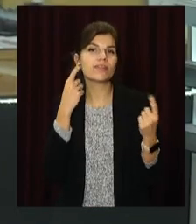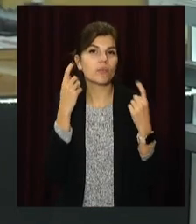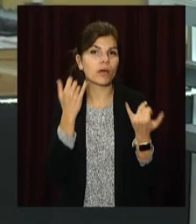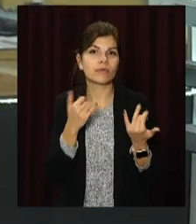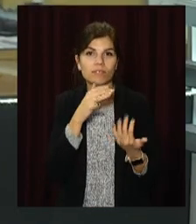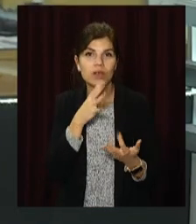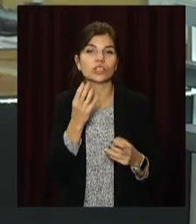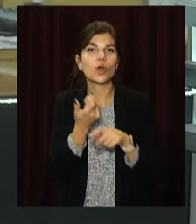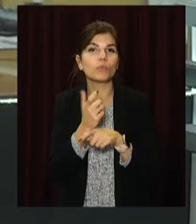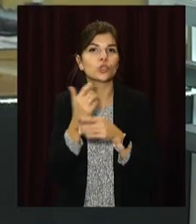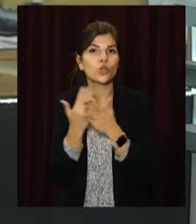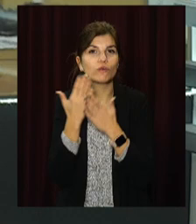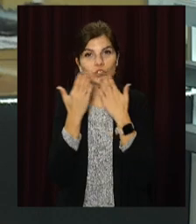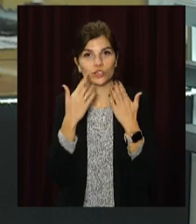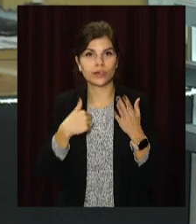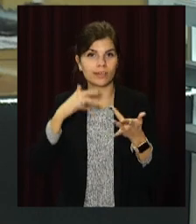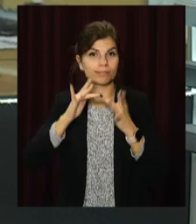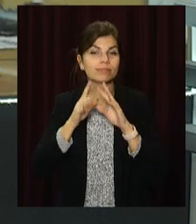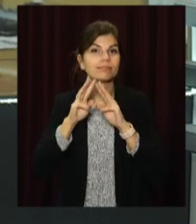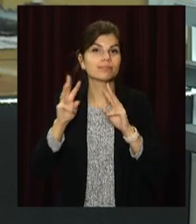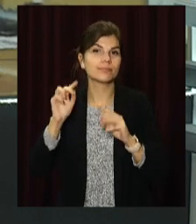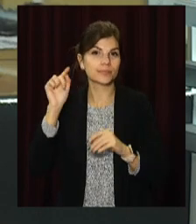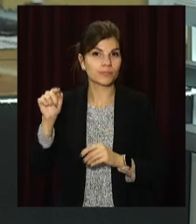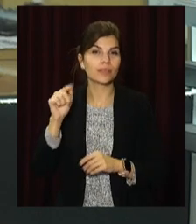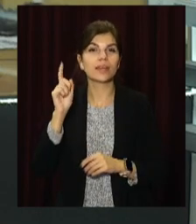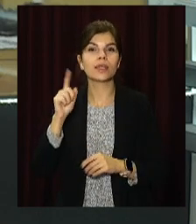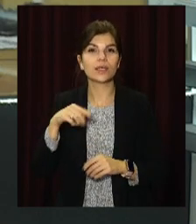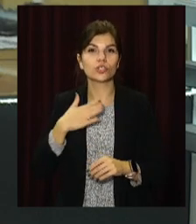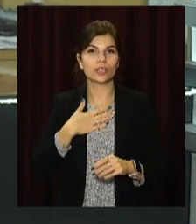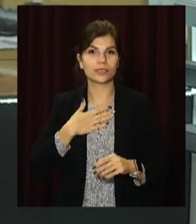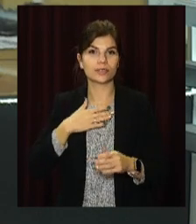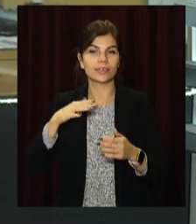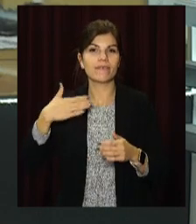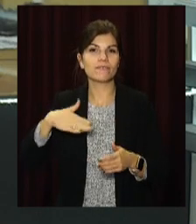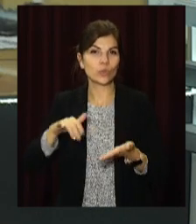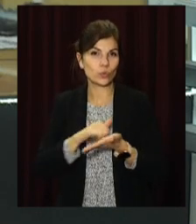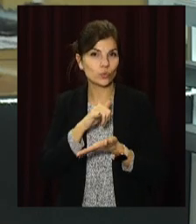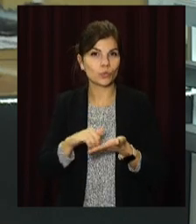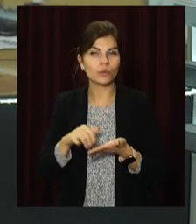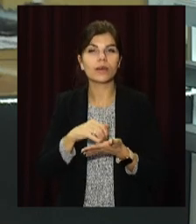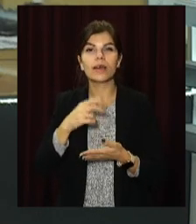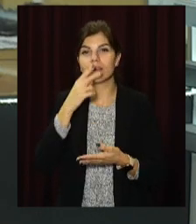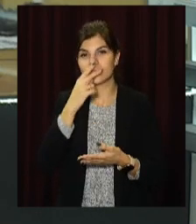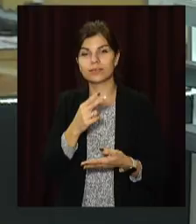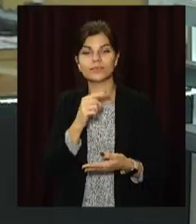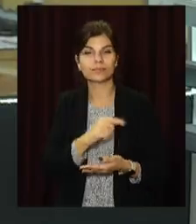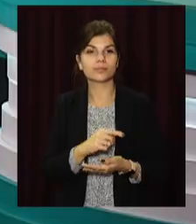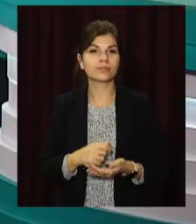цю годину. Ще більше новин на нашому сайті opentv.media та на наших сторінках у соцмережах. Сюжети